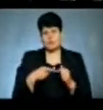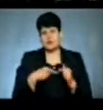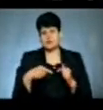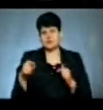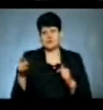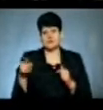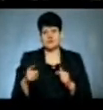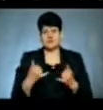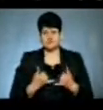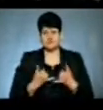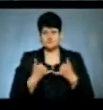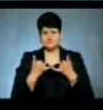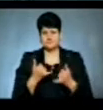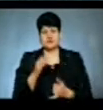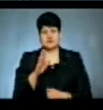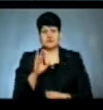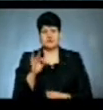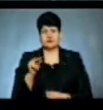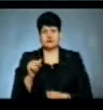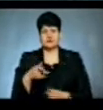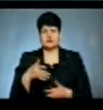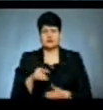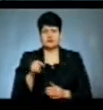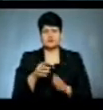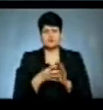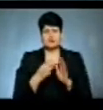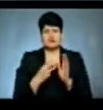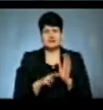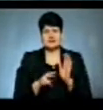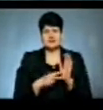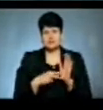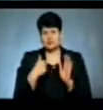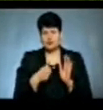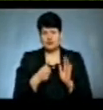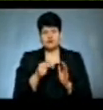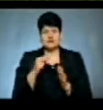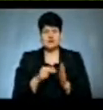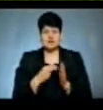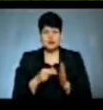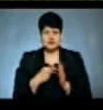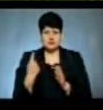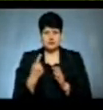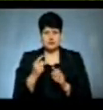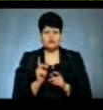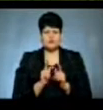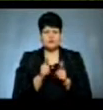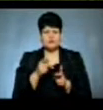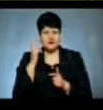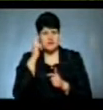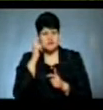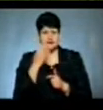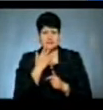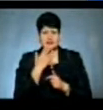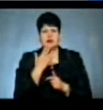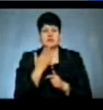віддавали В'ячеславу Чорноволу. Він народився 1937-го на Черкащині, вступив до Київського національного університету імені Тараса